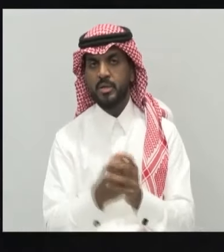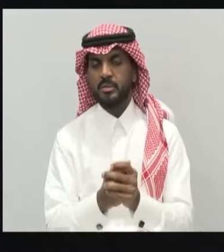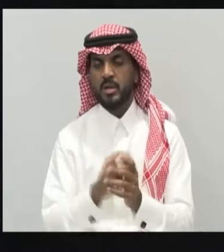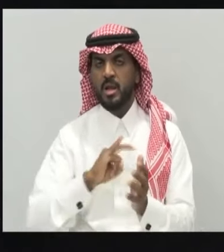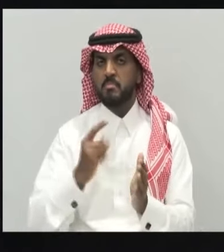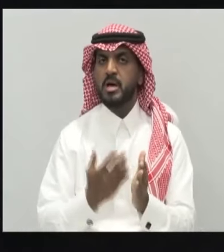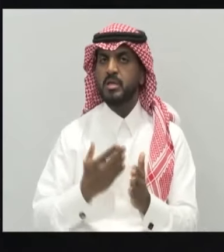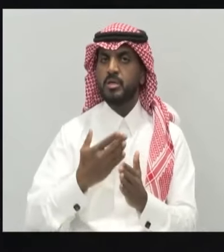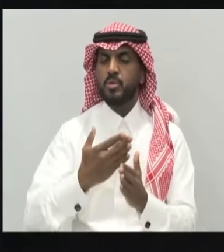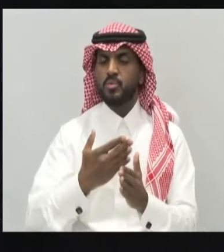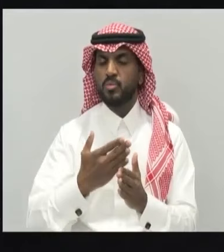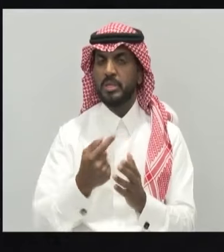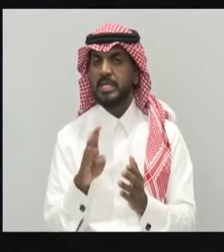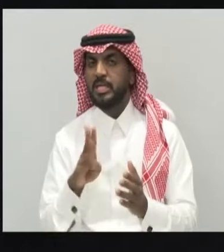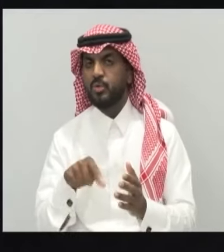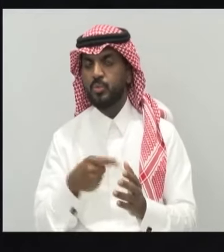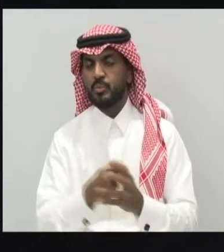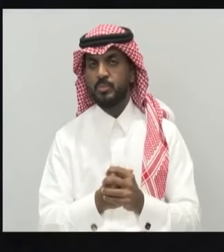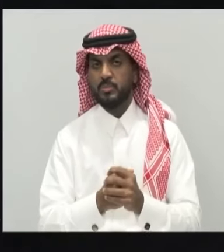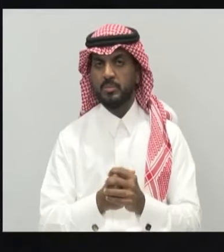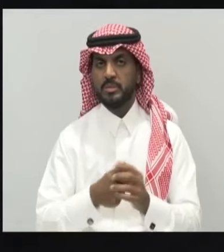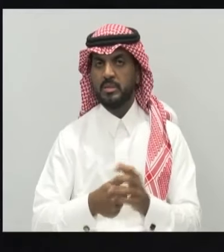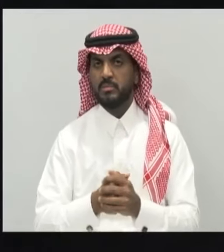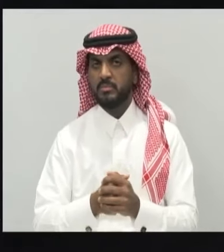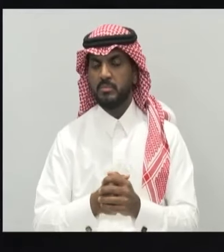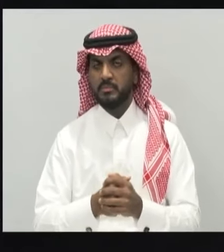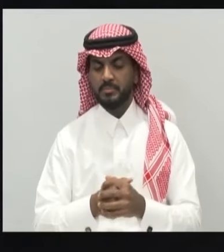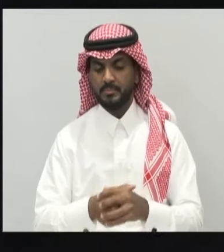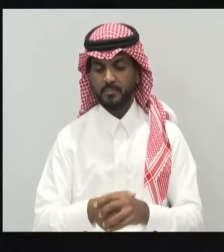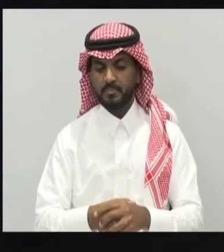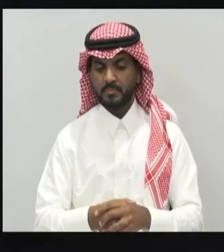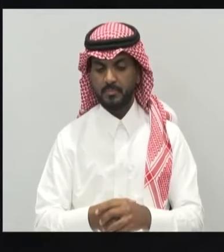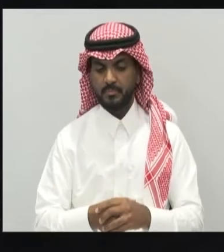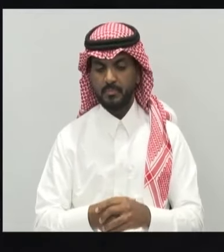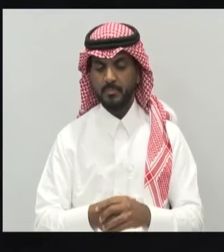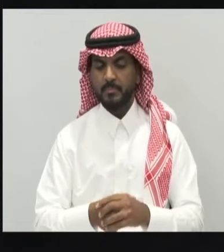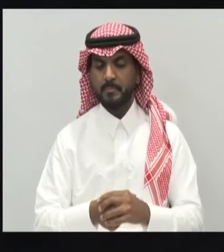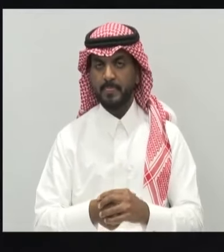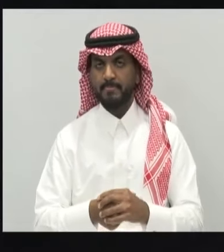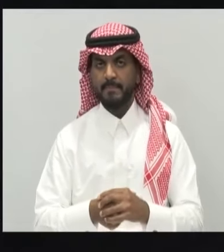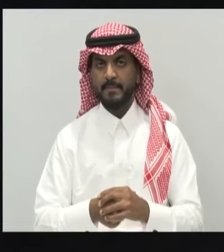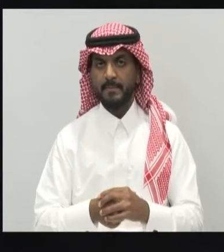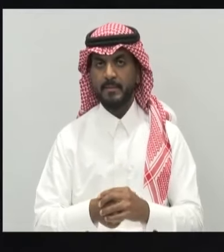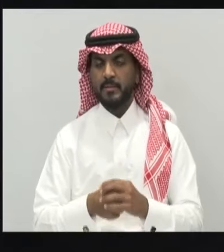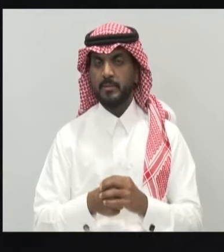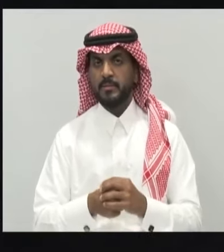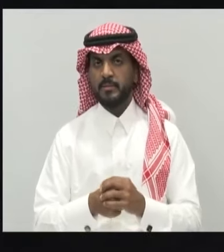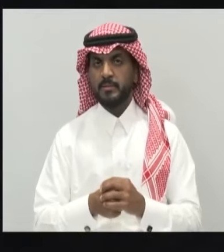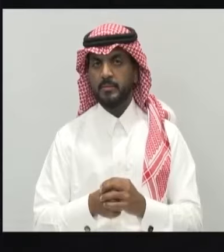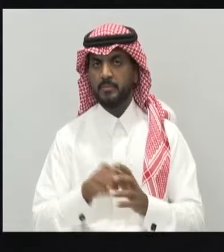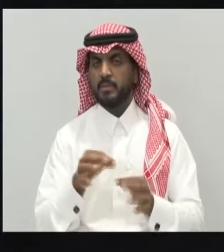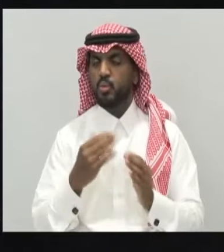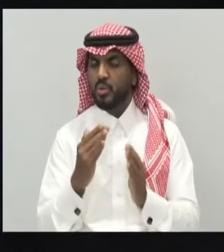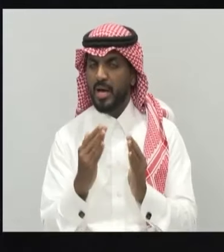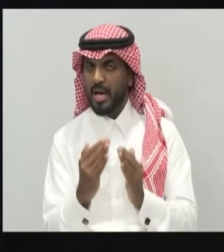اتجاوز لم اتجاوز الكيلومتر اذا استطيع اقيسها بالمتر بارك الله فيكم طيب يا ابطال حتى ماذا من ما هو